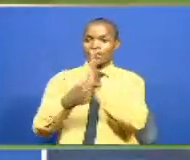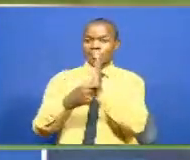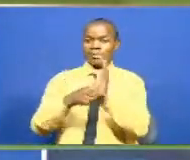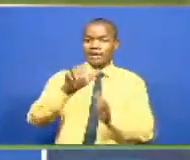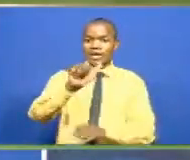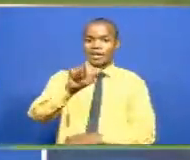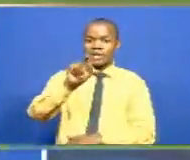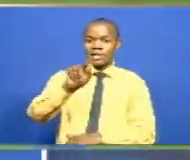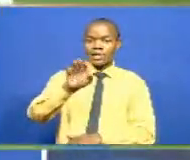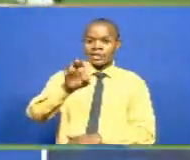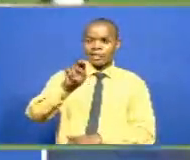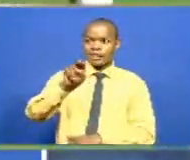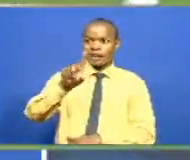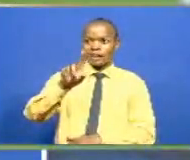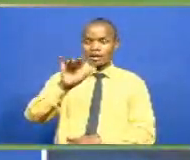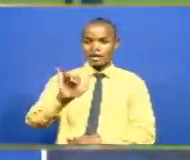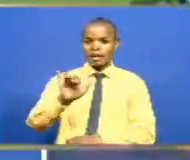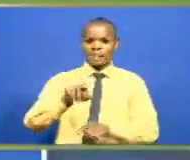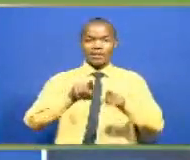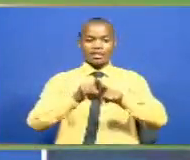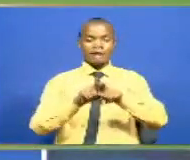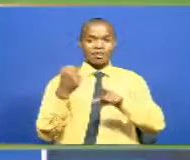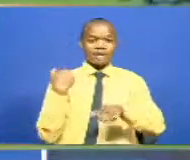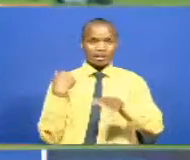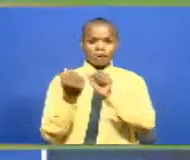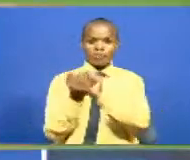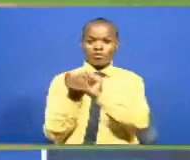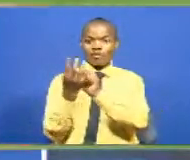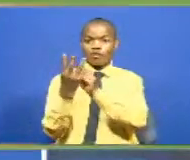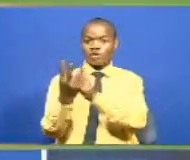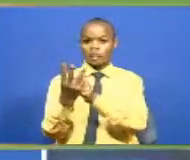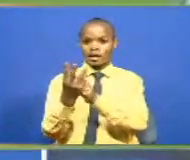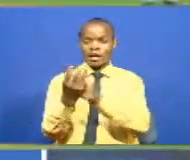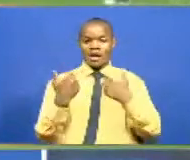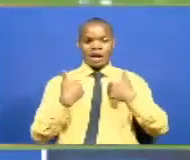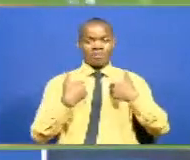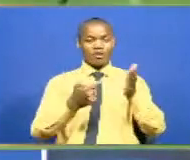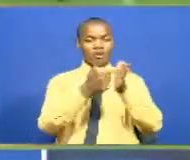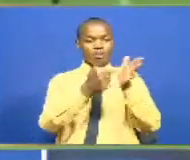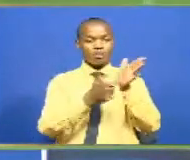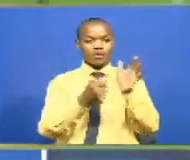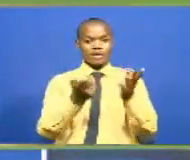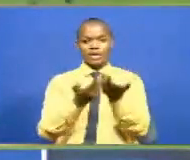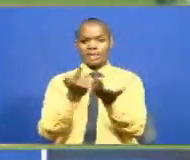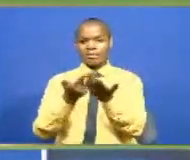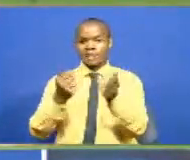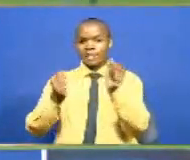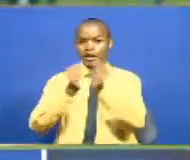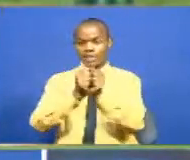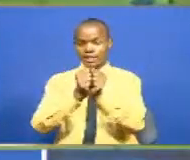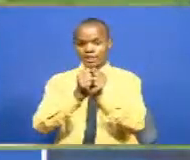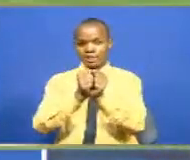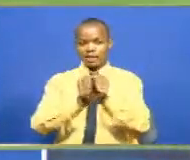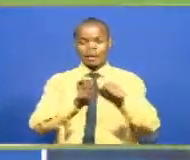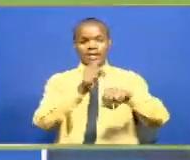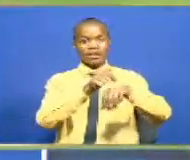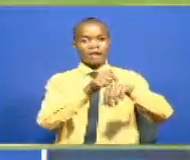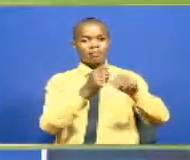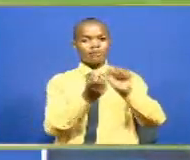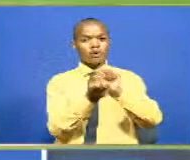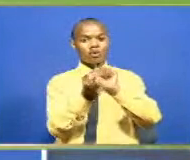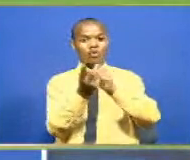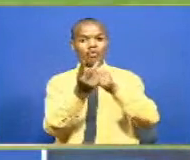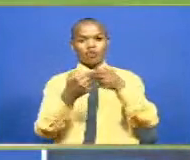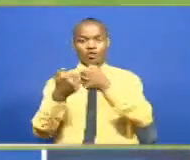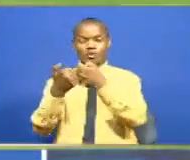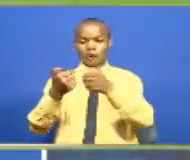Ukumbi inaorodheshwa katika nafasi ya 14 jedwalini kwa alama 10 baada ya mechi 12, baada ya kuandikisha ushindi